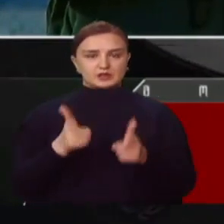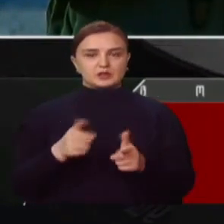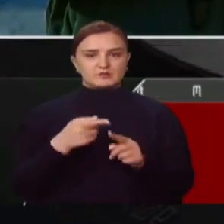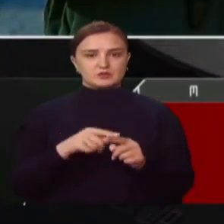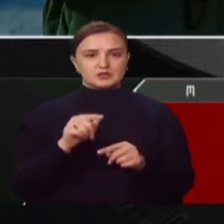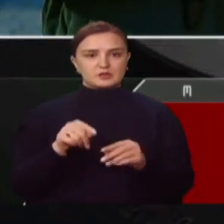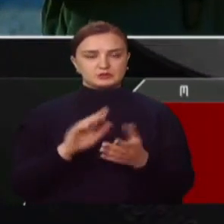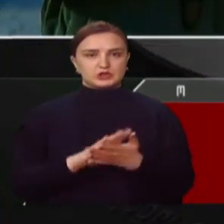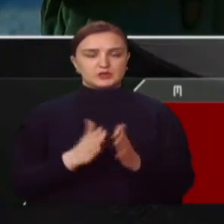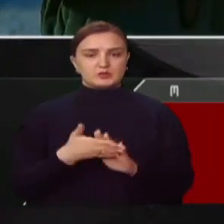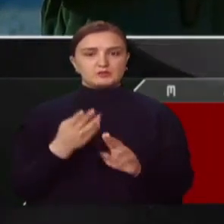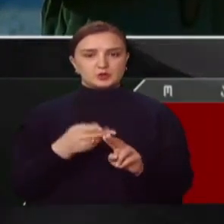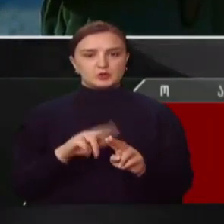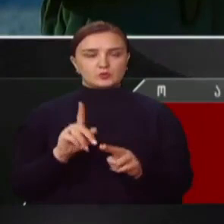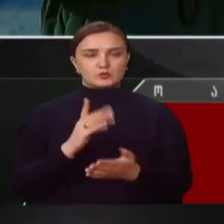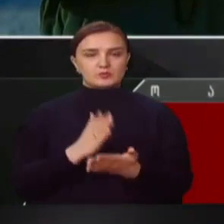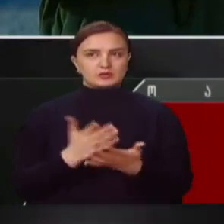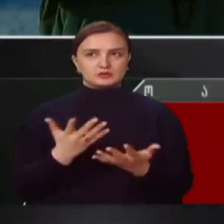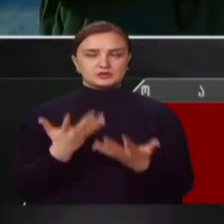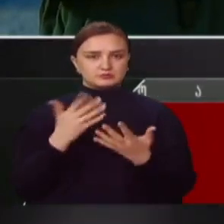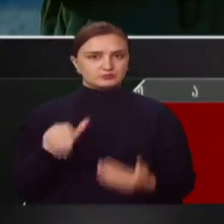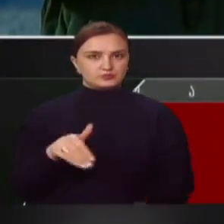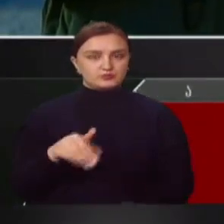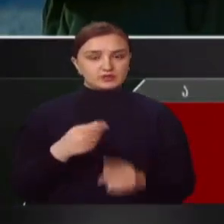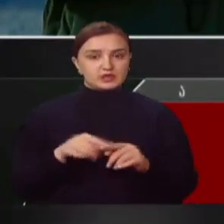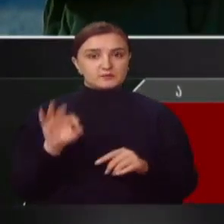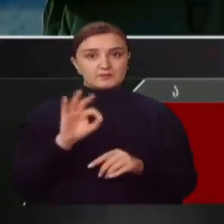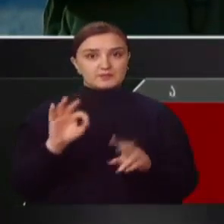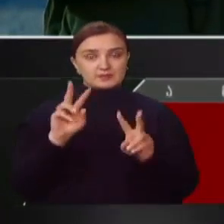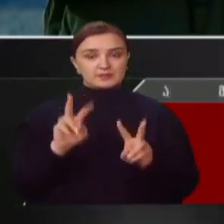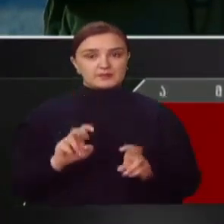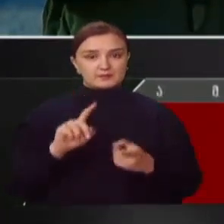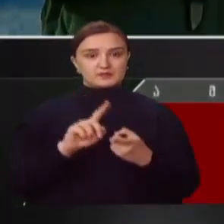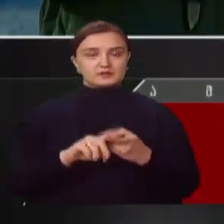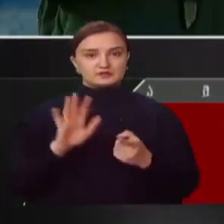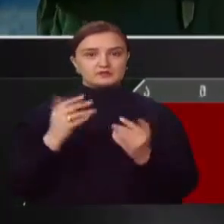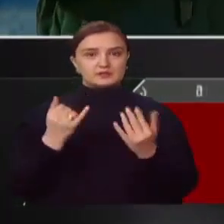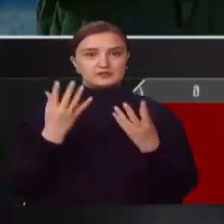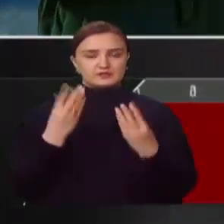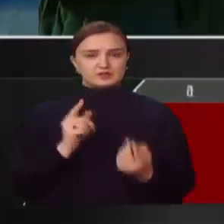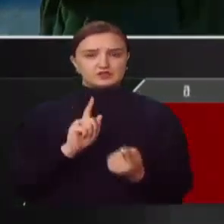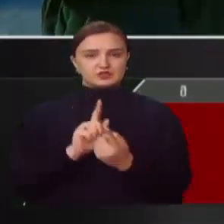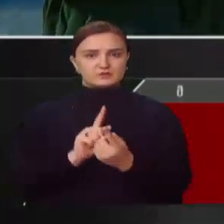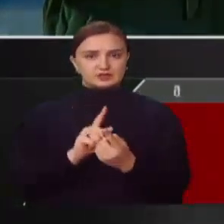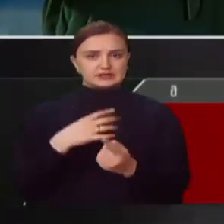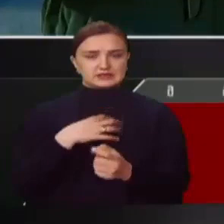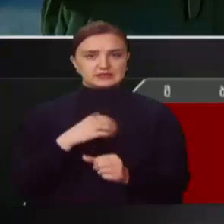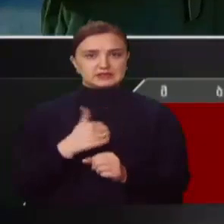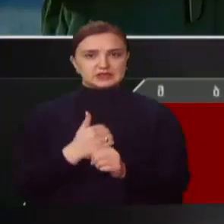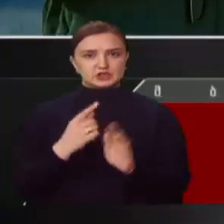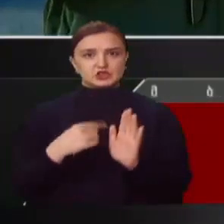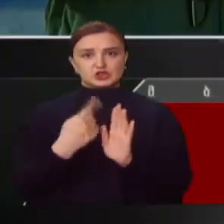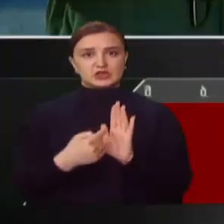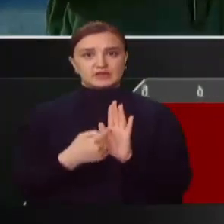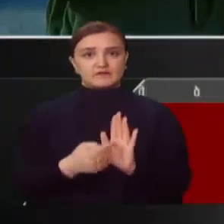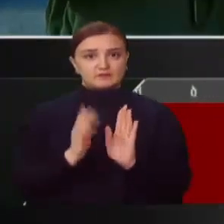ამ შეთანხმებას რადგან არის ბუნდოვანი სწორედ ალბათ ამასთან დაკავშირებით დასვამენ ისინი დღევანდელ შეხვედრაზე ძირითად